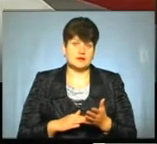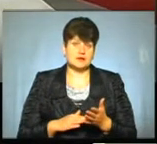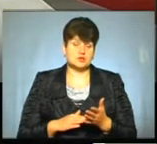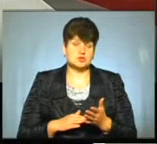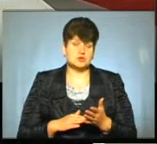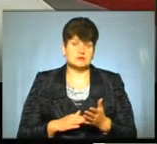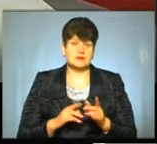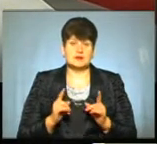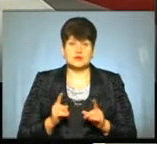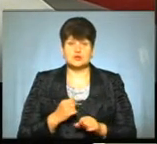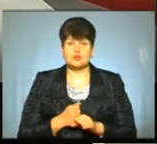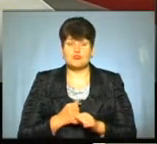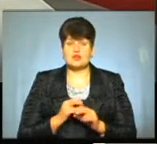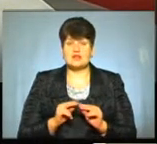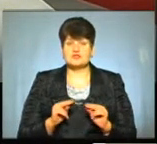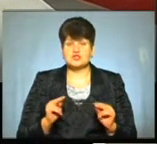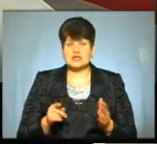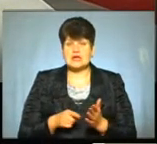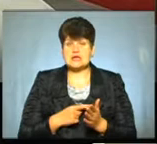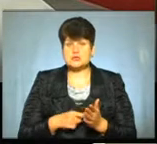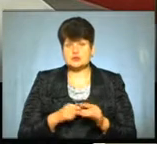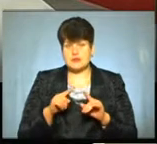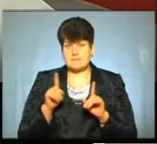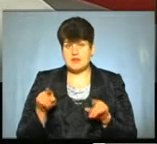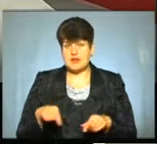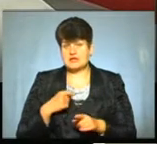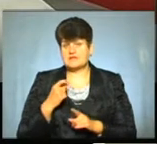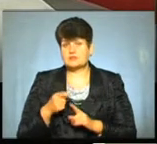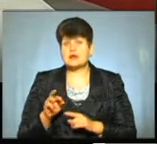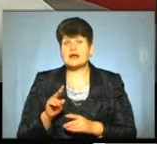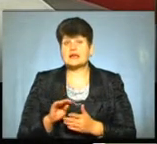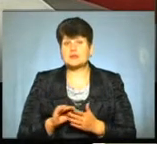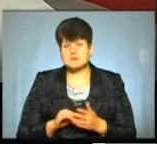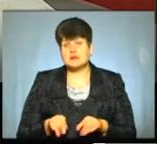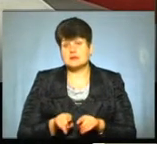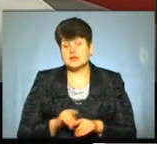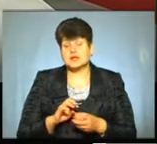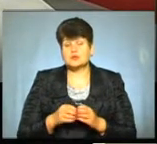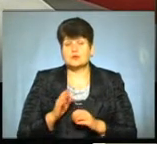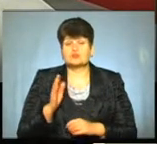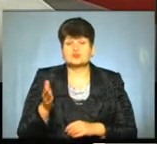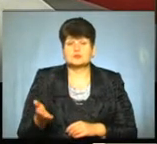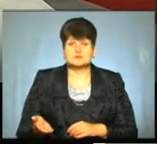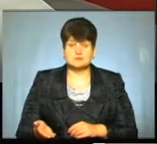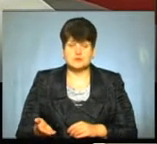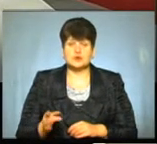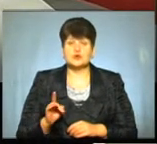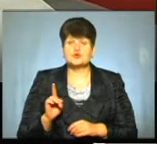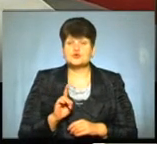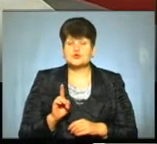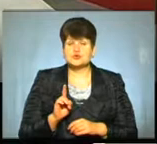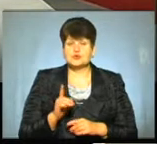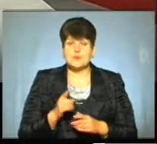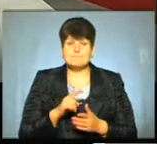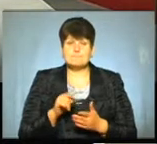далі вже лише робота вчителя з зошитом, з бланком відповіді. Як він написав, значить, який буде в нього результат.